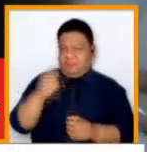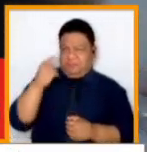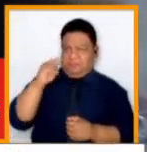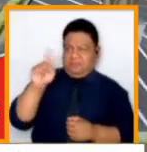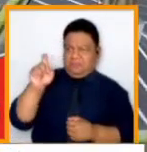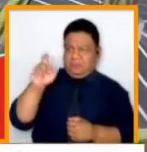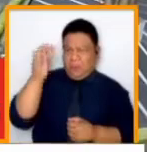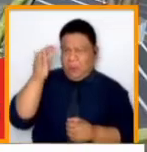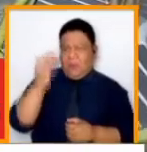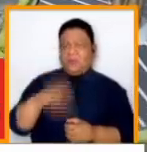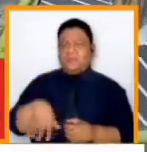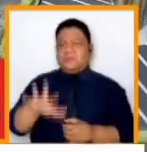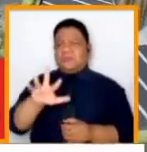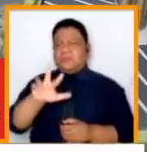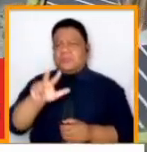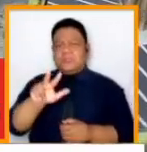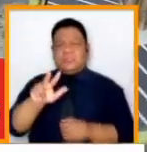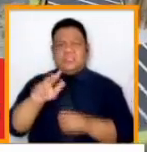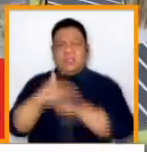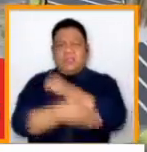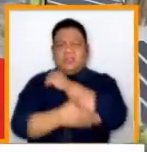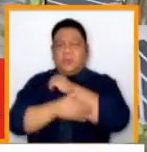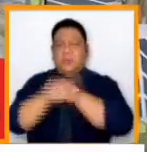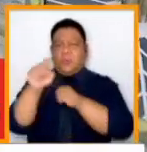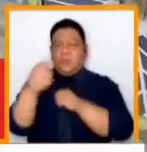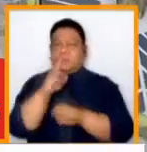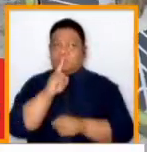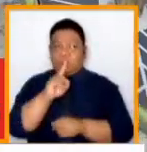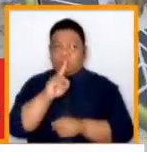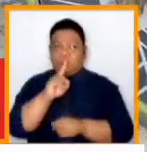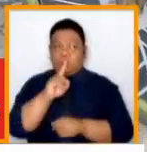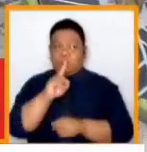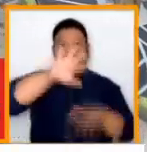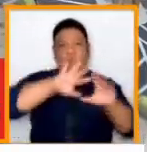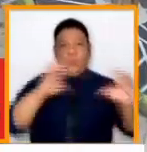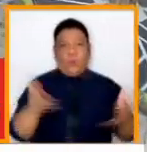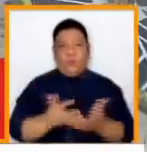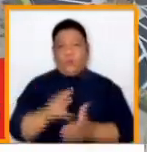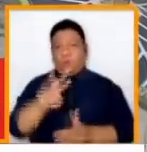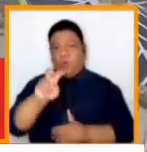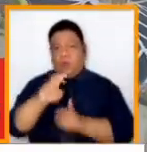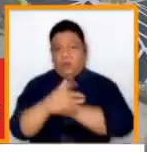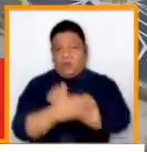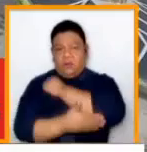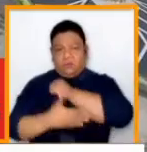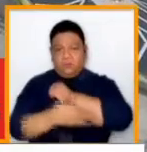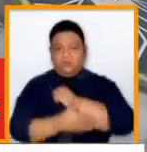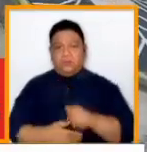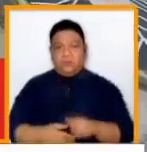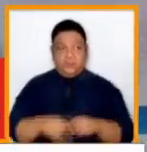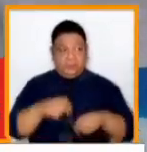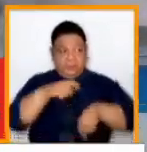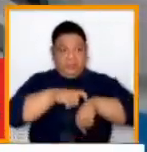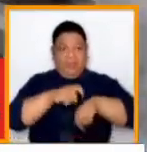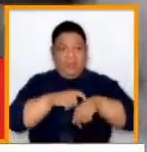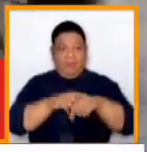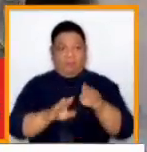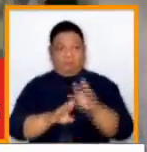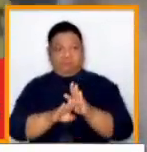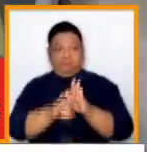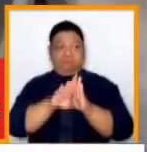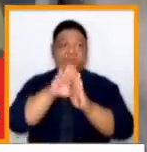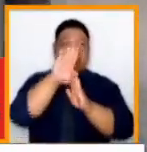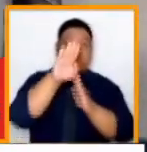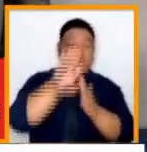sa mahigit 200 bansa sa mundo. Ipinuntunin niya na sa kalagitnaan ng peak ng COVID cases sa bansa ay hindi raw naubusan ng